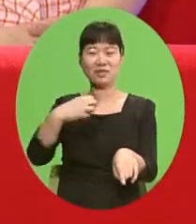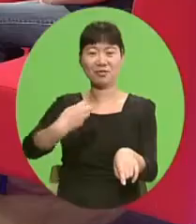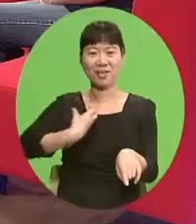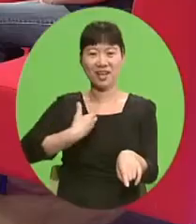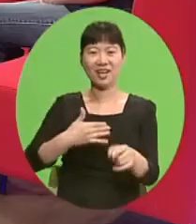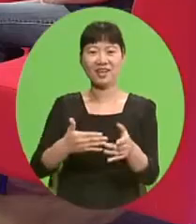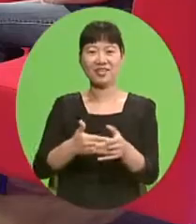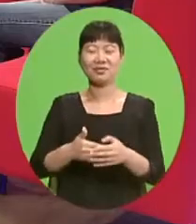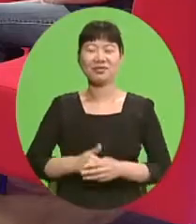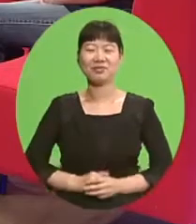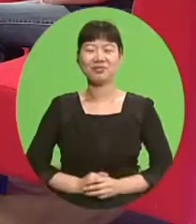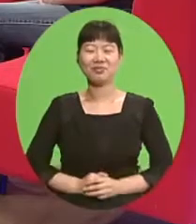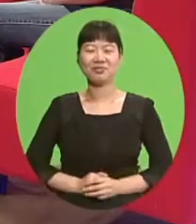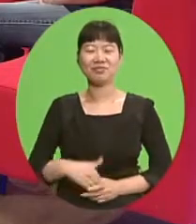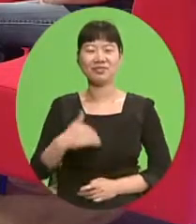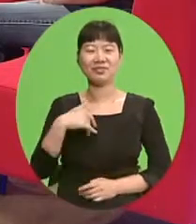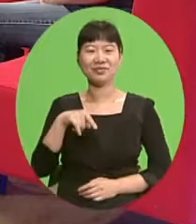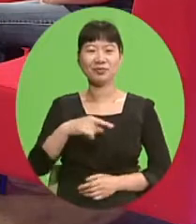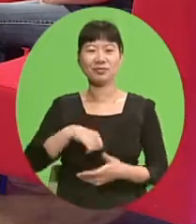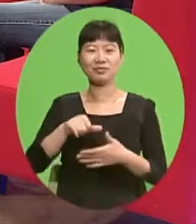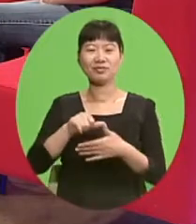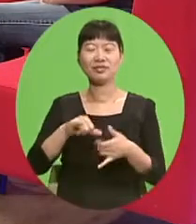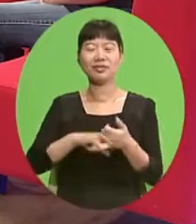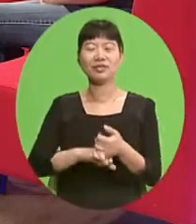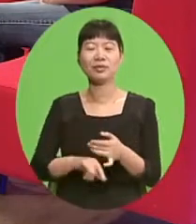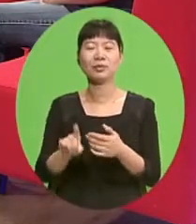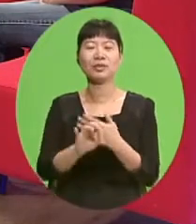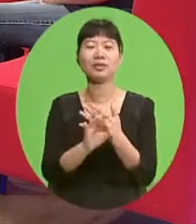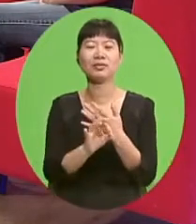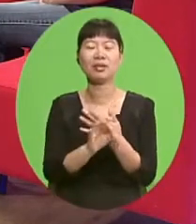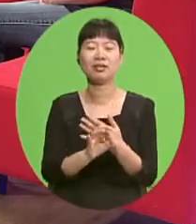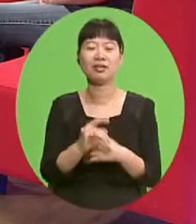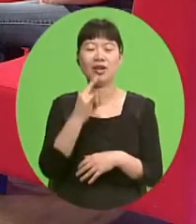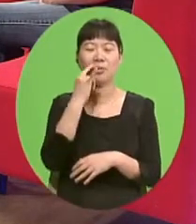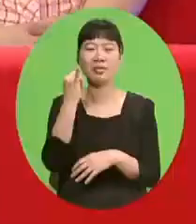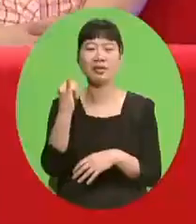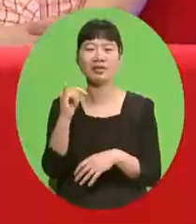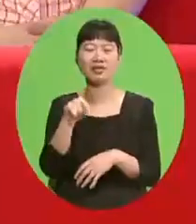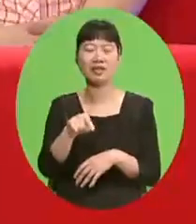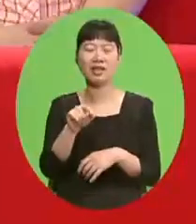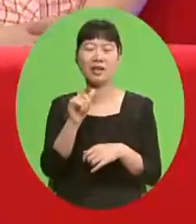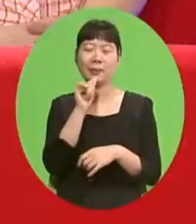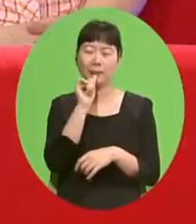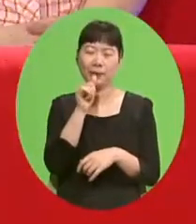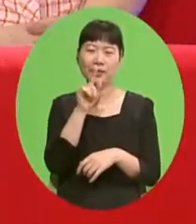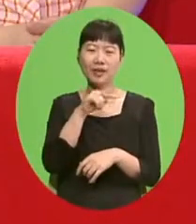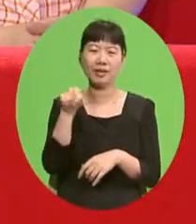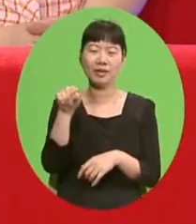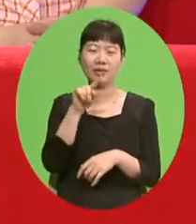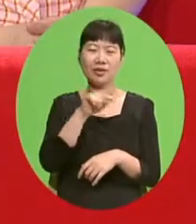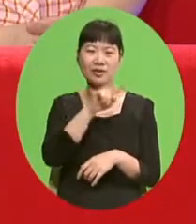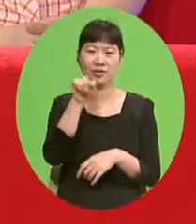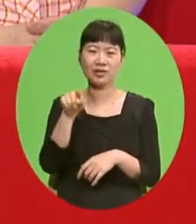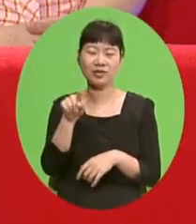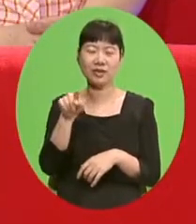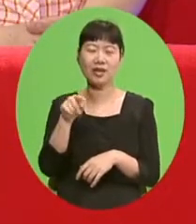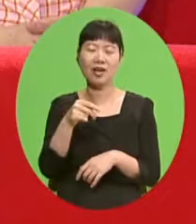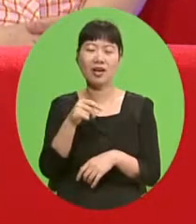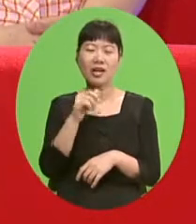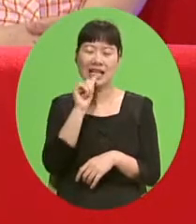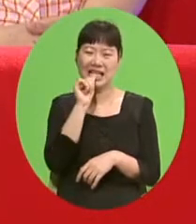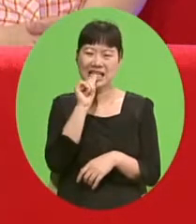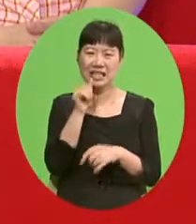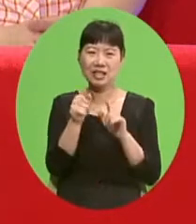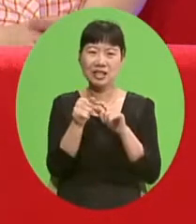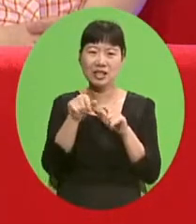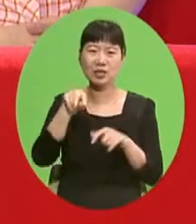저한테 그러더라고요. 그래서 저가 아들하고 어떤 약속을 했냐면 엄마는 네가 손톱이 세모든 동그라미든 손톱이 없든